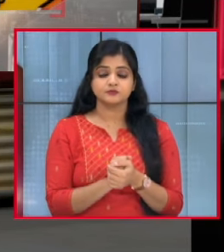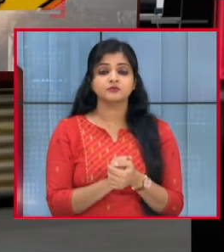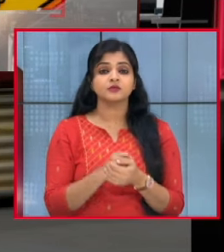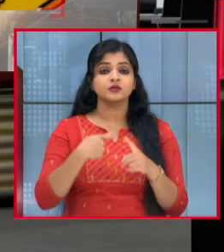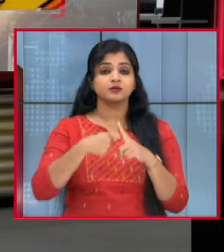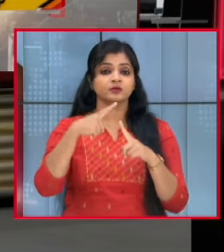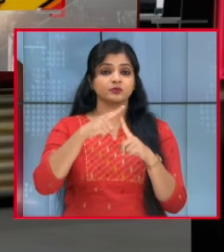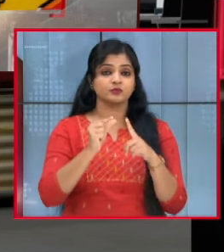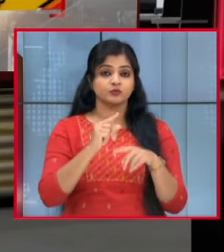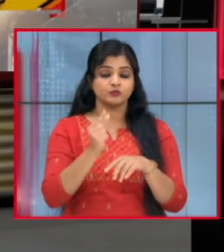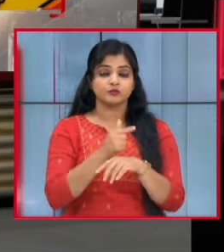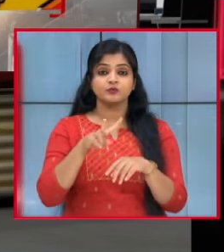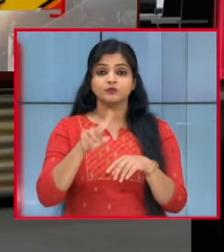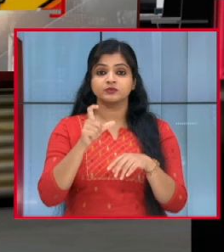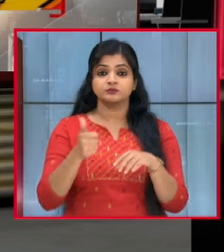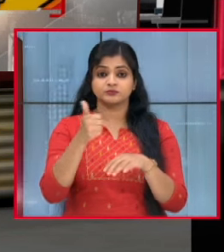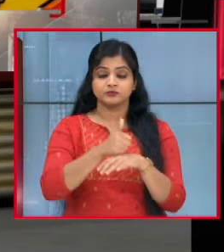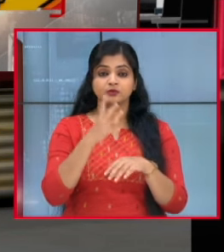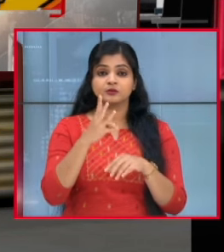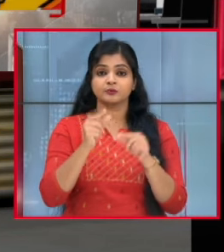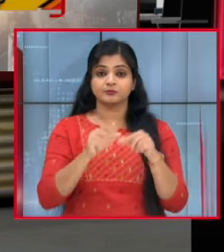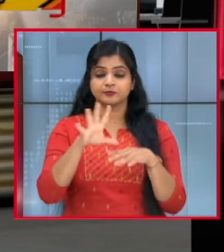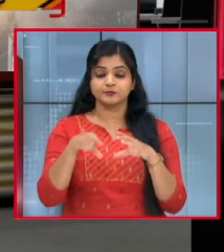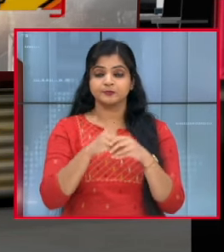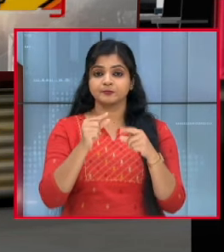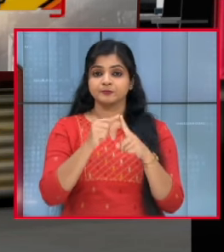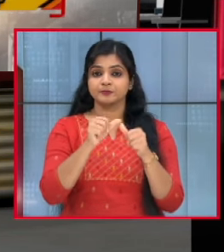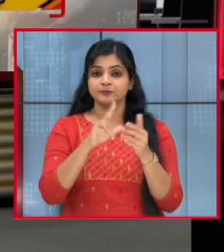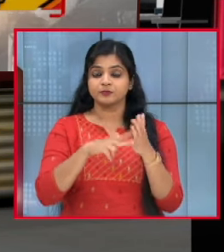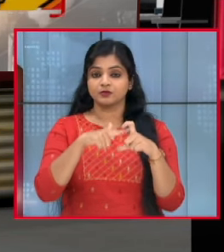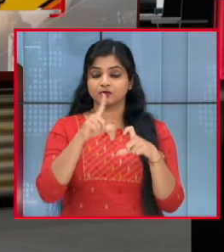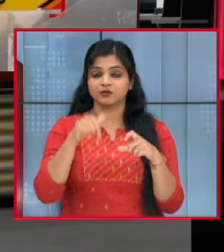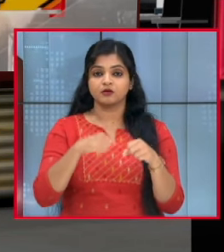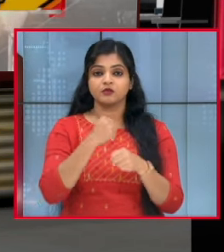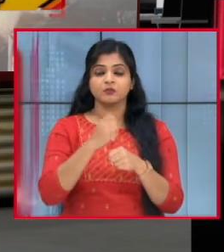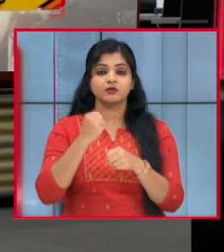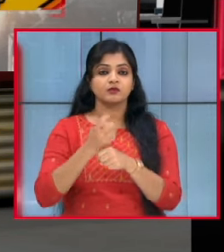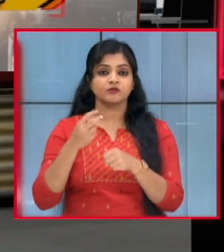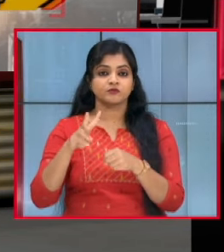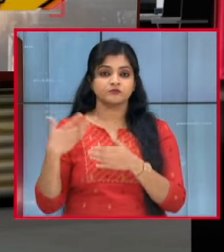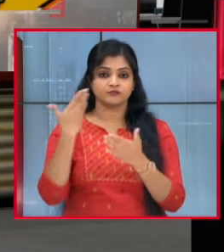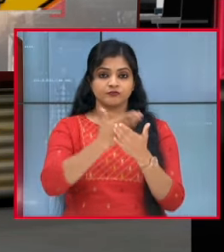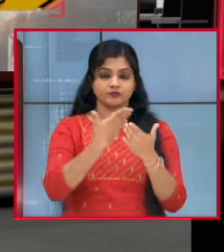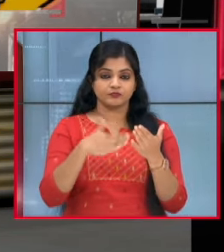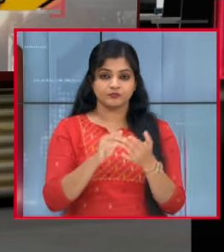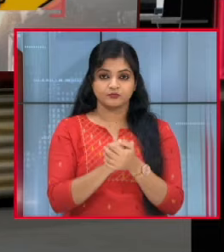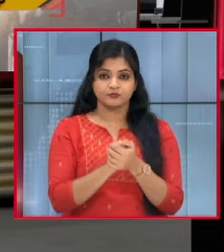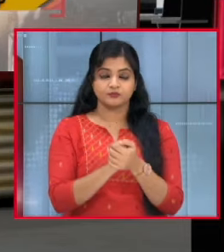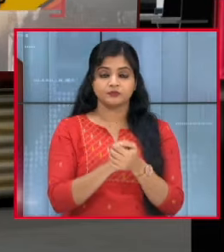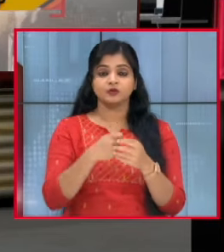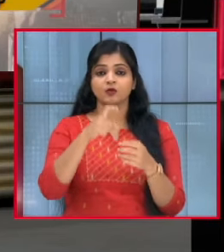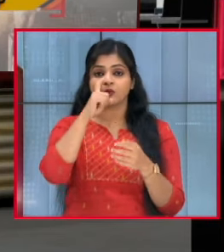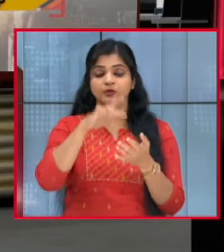സാങ്കേതിക സർവകലാശാല VC നിയമനത്തിന് 3-അംഗ പാനൽ സർക്കാർ ഗവർണർക്ക് കൈമാറി. സാങ്കേതിക വിദ്യാഭ്യാസ ഡയറക്ടർ ബൈജുഭായ്, കോട്ടയം